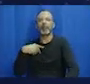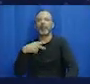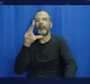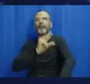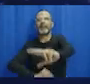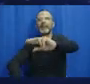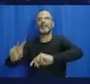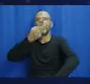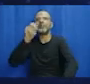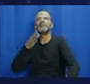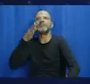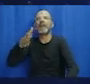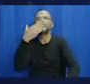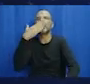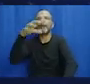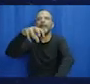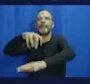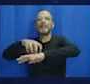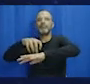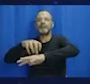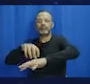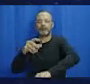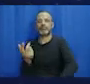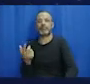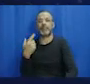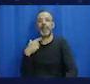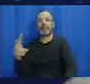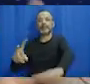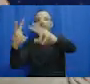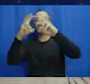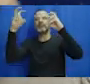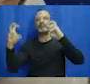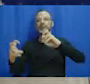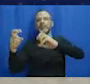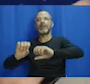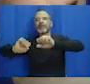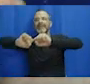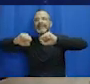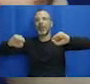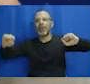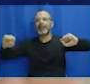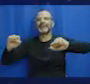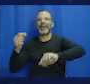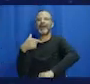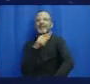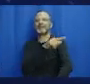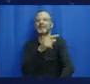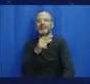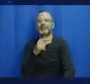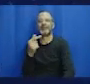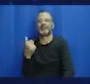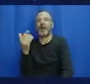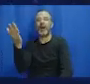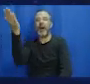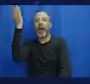موضوع اقتحام الأقصى مزبوط. هذه الجمعيات التوراتية أو أبناء الهيكل بنات الهيكل هذه